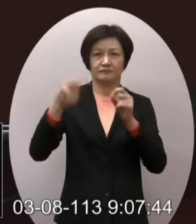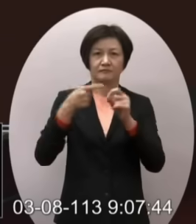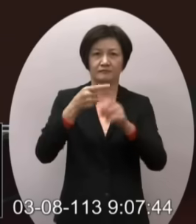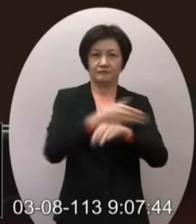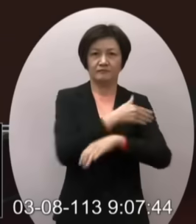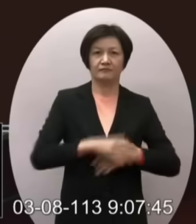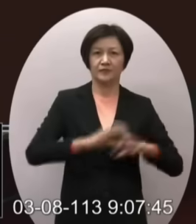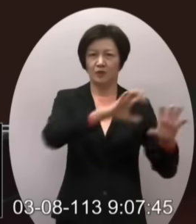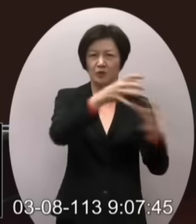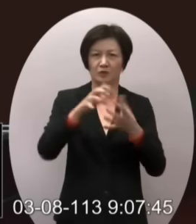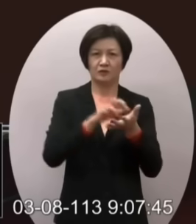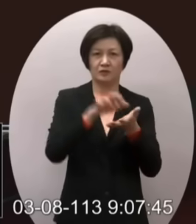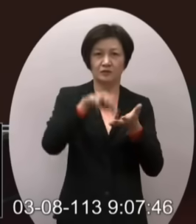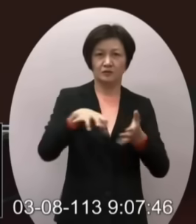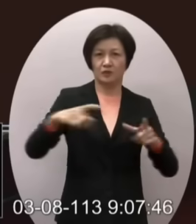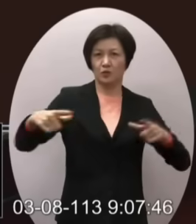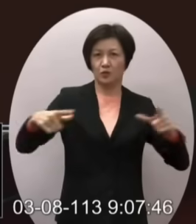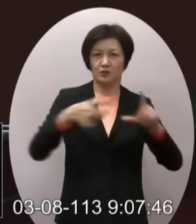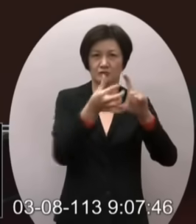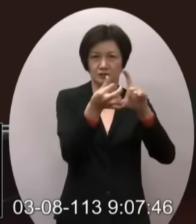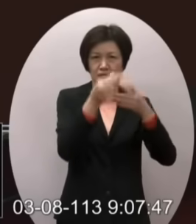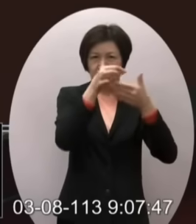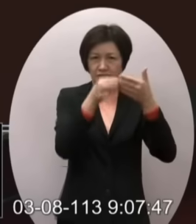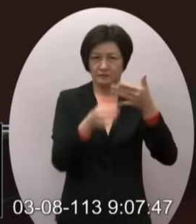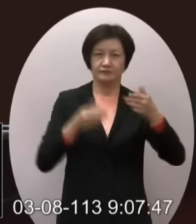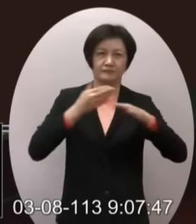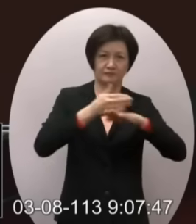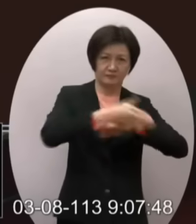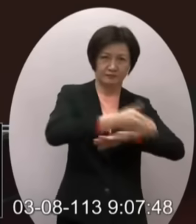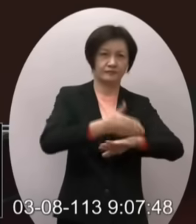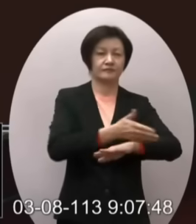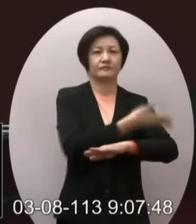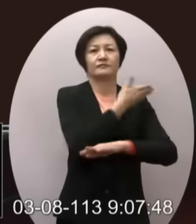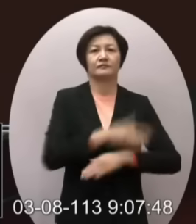际机场园区发展条例通过以来，